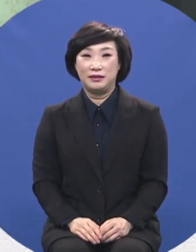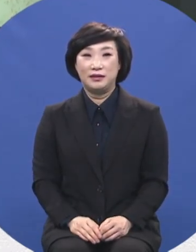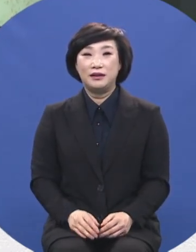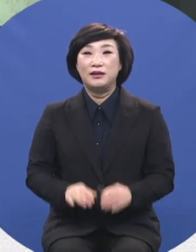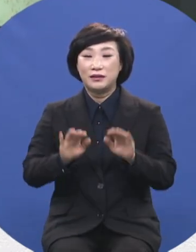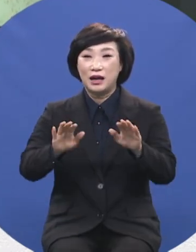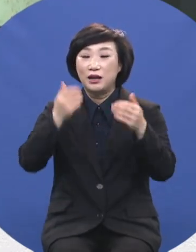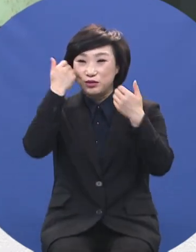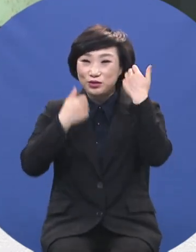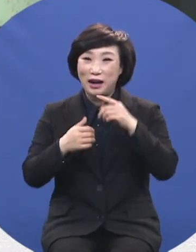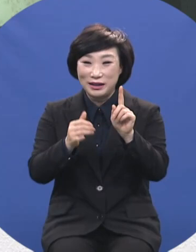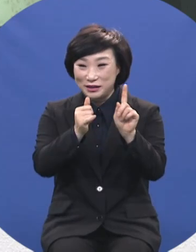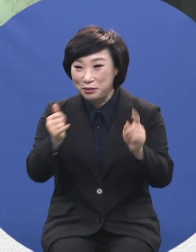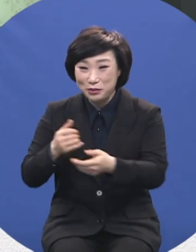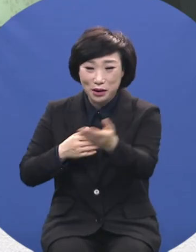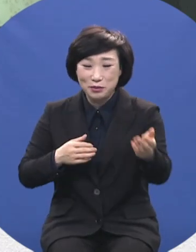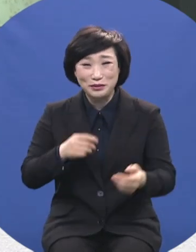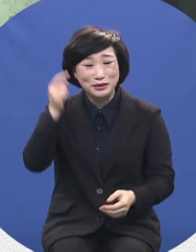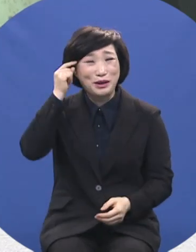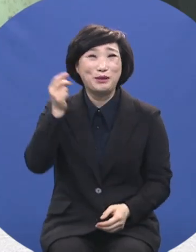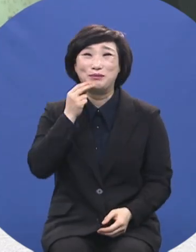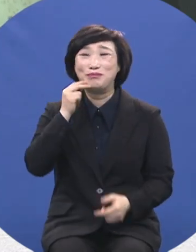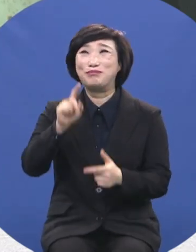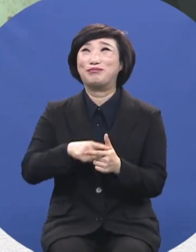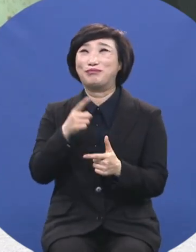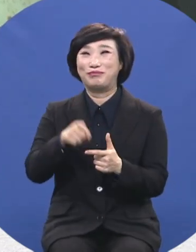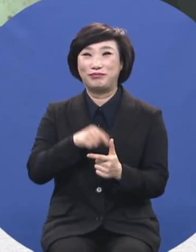한 사람도 그런 생각 안고 살았겠지.